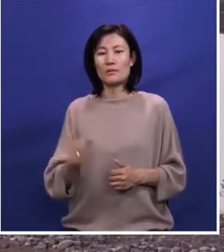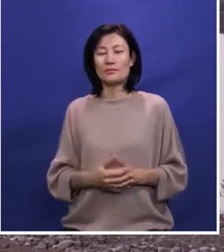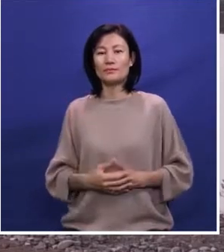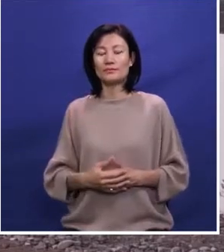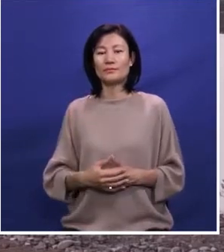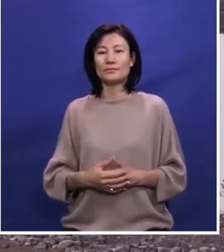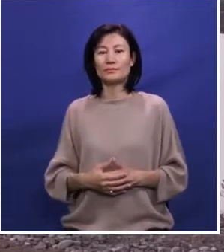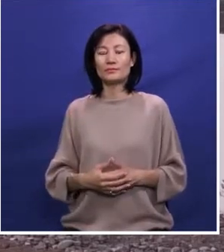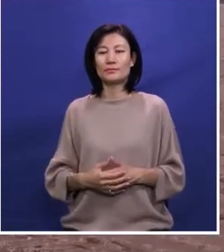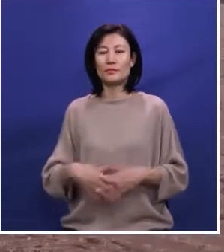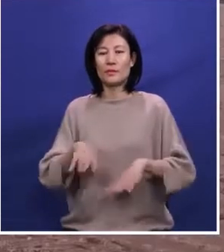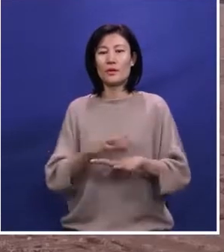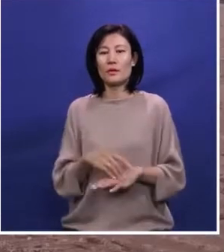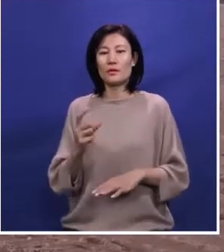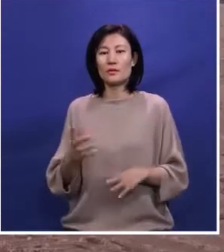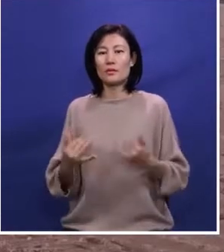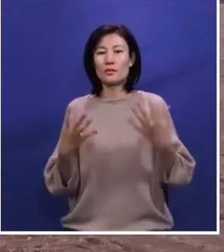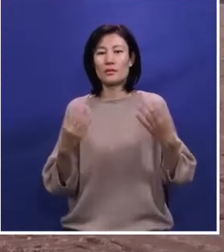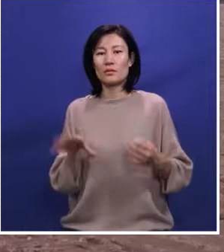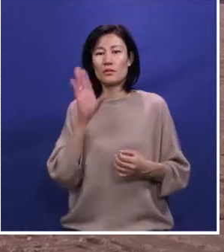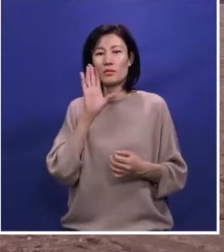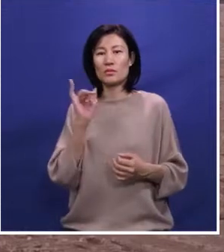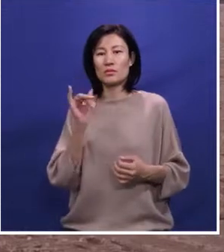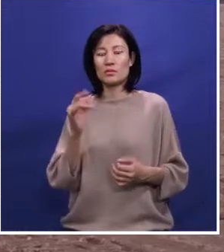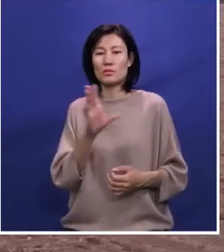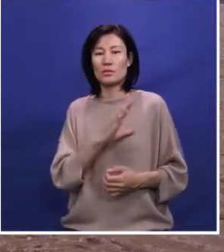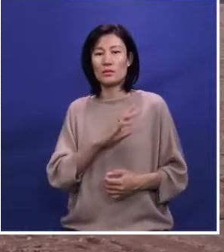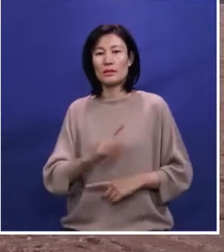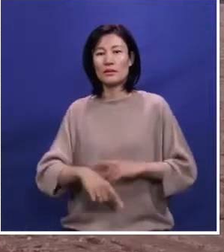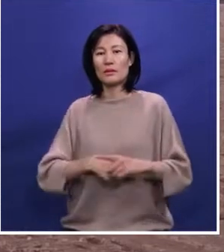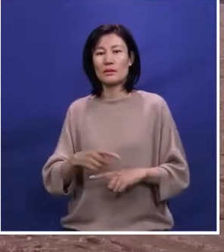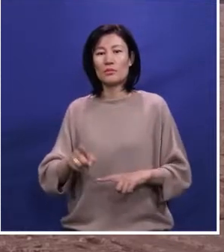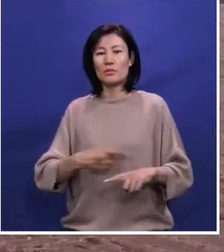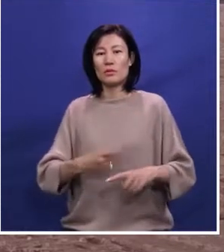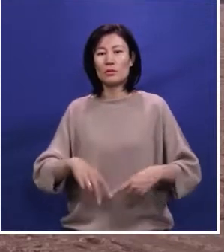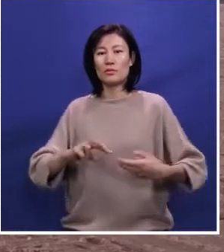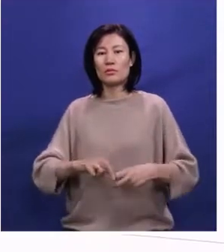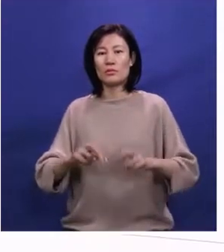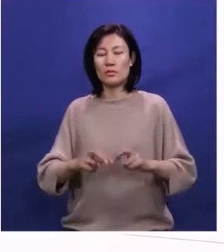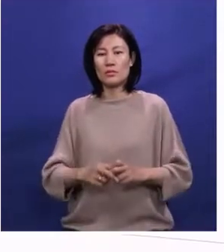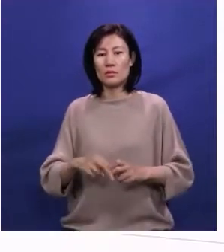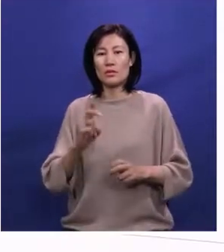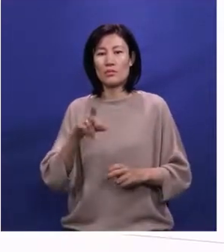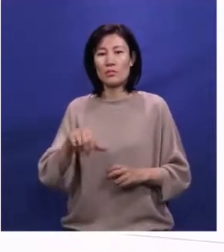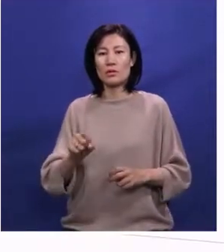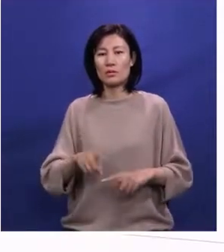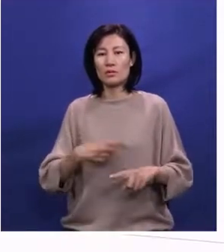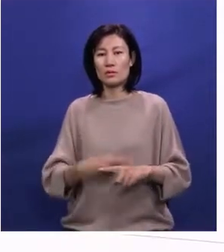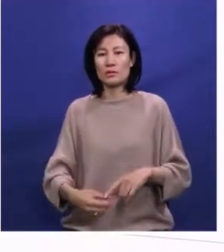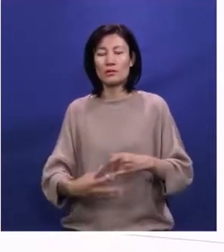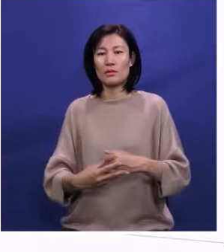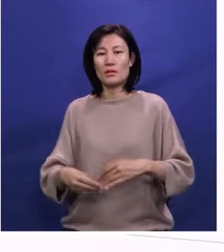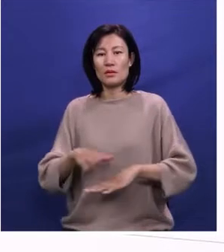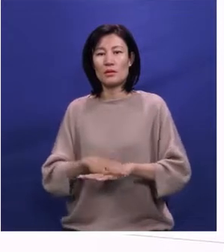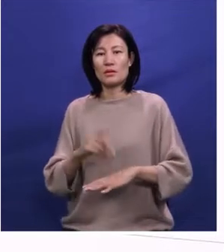Телемұнара мөлтек аудандарының тұрғындары бұған дейін ауыз судың тапшылығын сезінсе, енді бұл мәселе түбегейлі шешімін тауып отыр. Яғни жергілікті